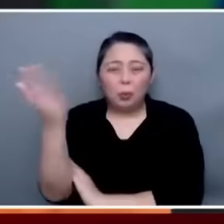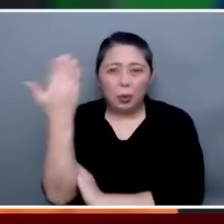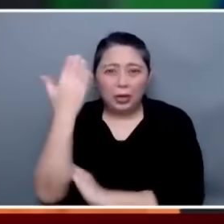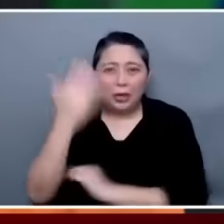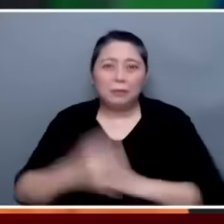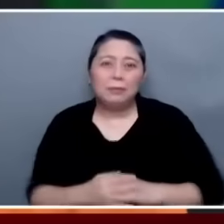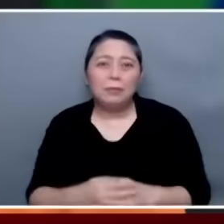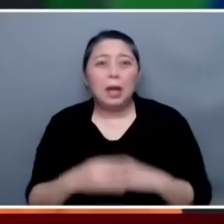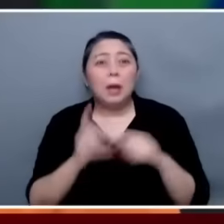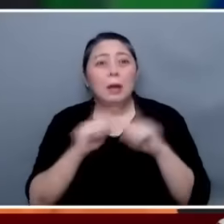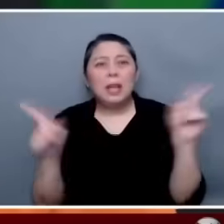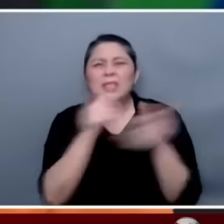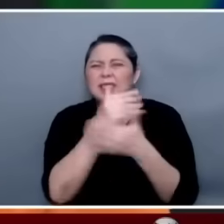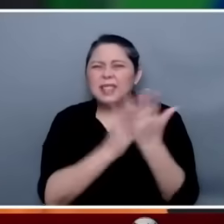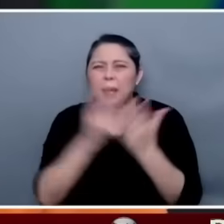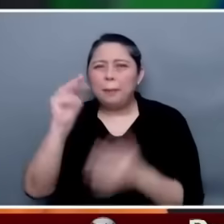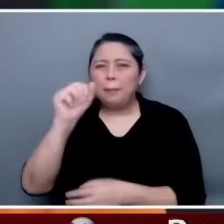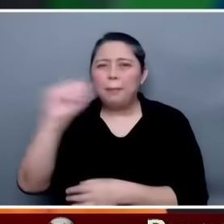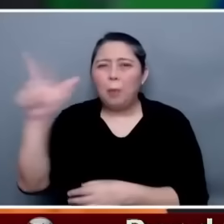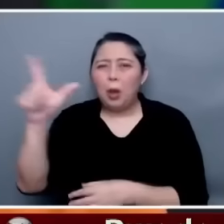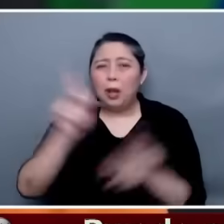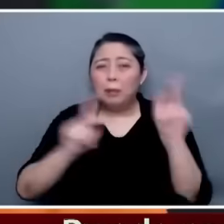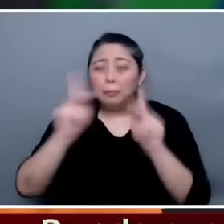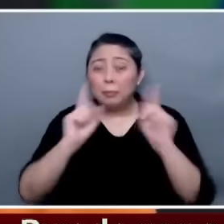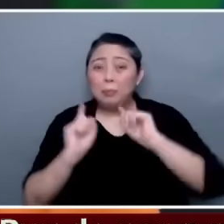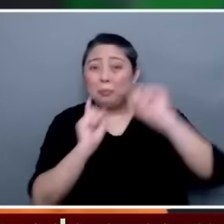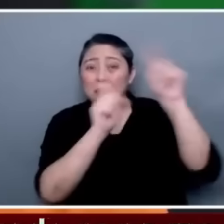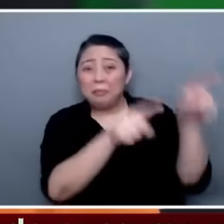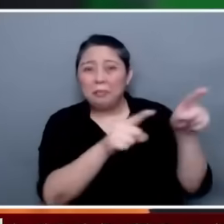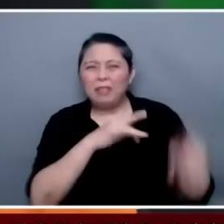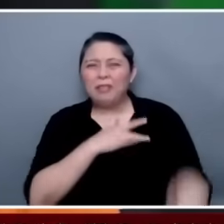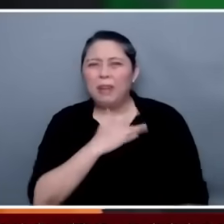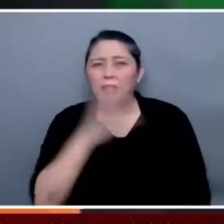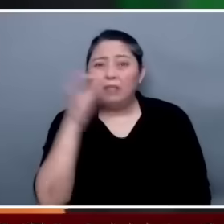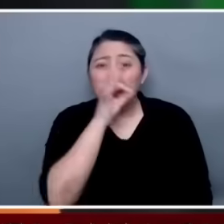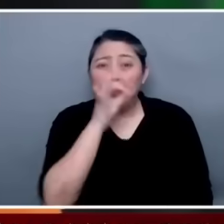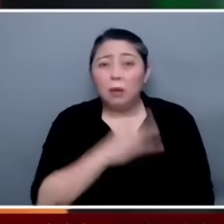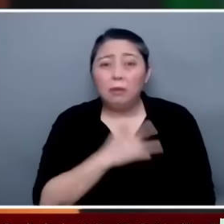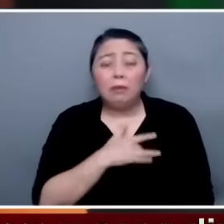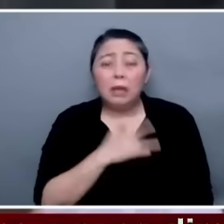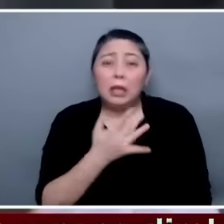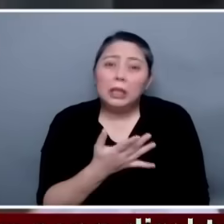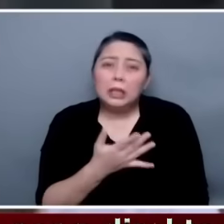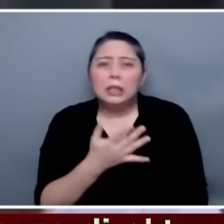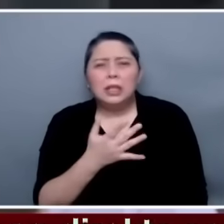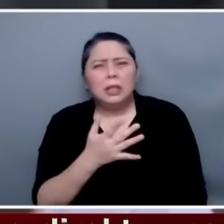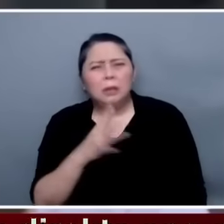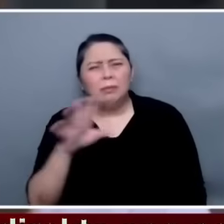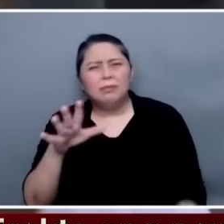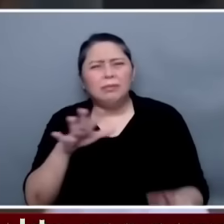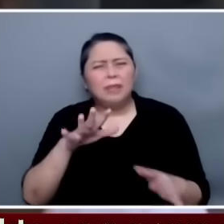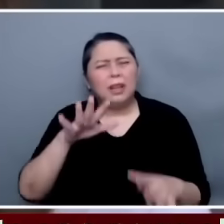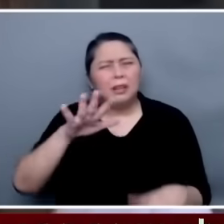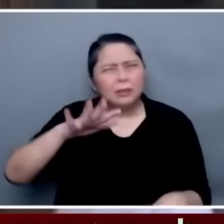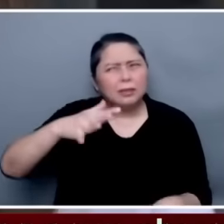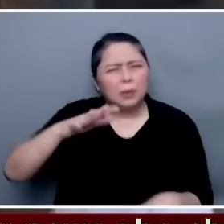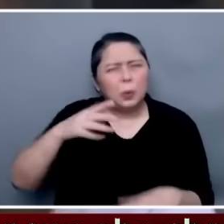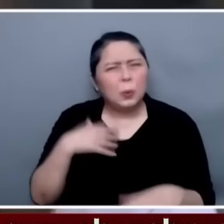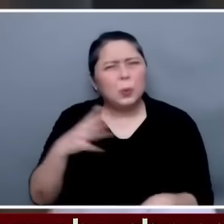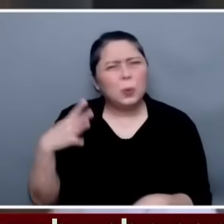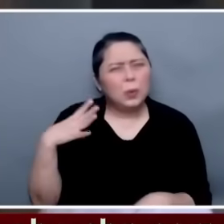Patamtaman lang, ano, hindi dapat pahabain gaano dahil na, sa pag-iingat din po natin eh. For me po, okay lang